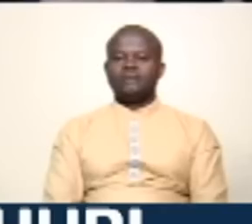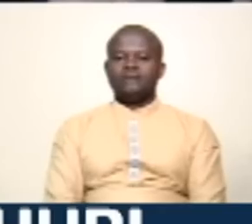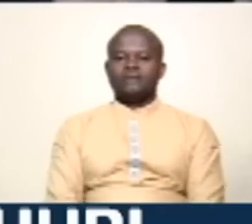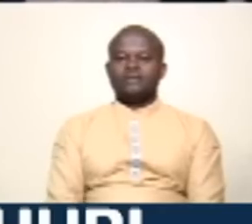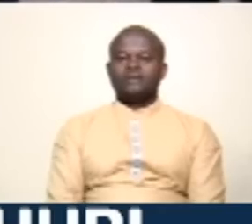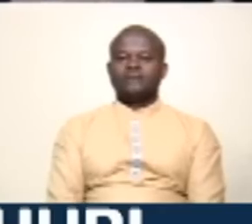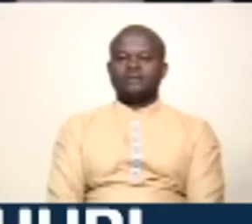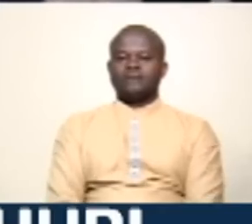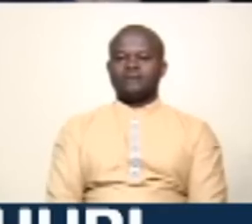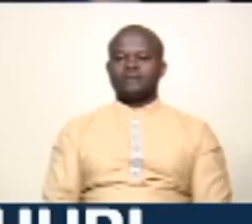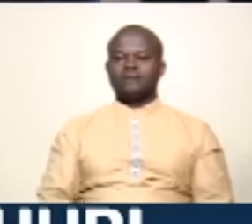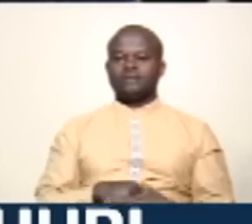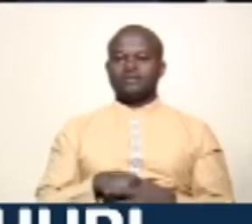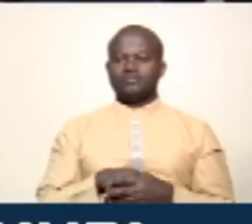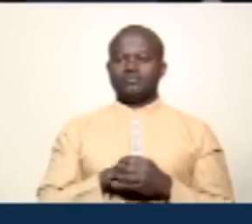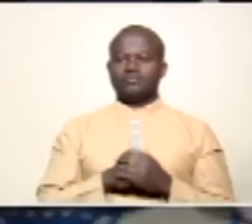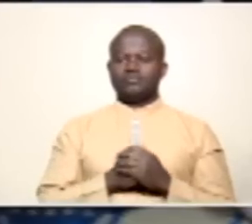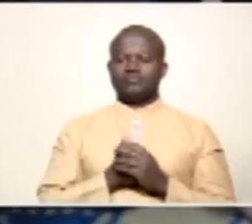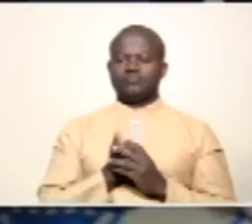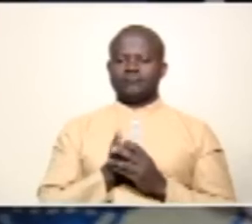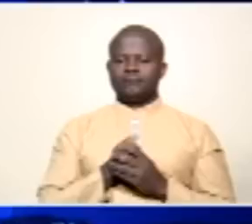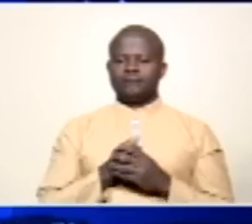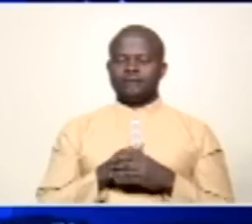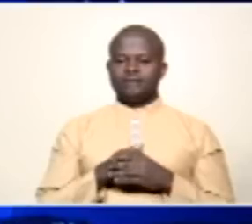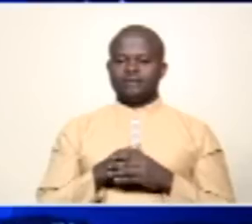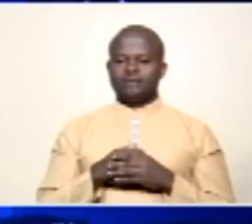Turatsinze mu ntara y'Iburengerazuba